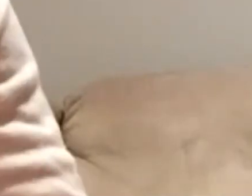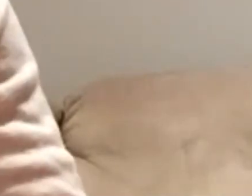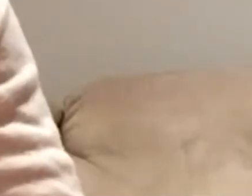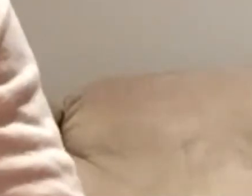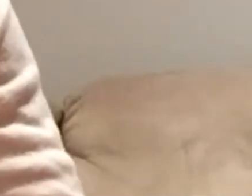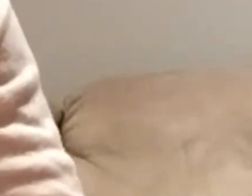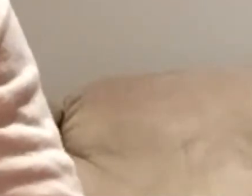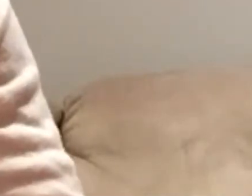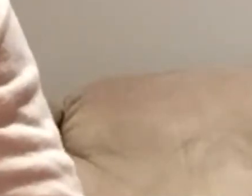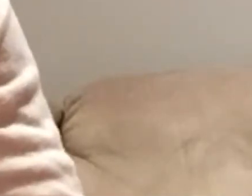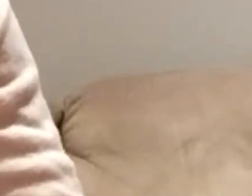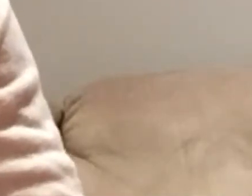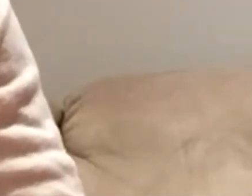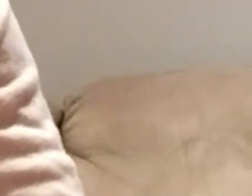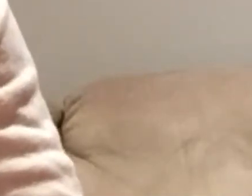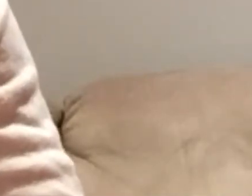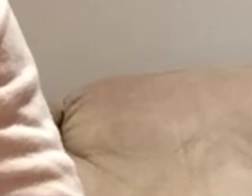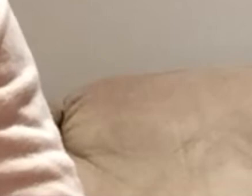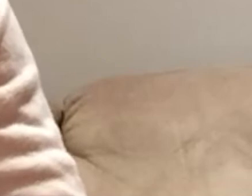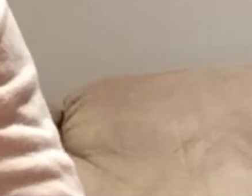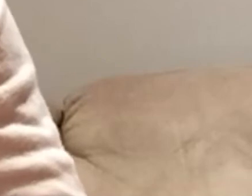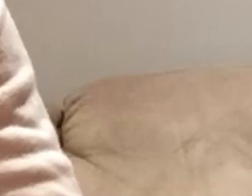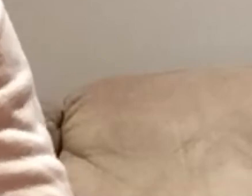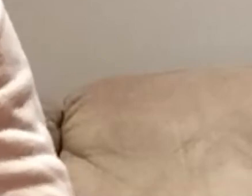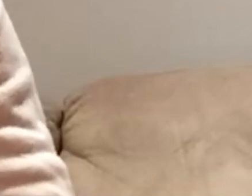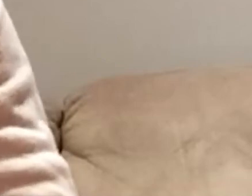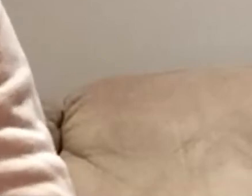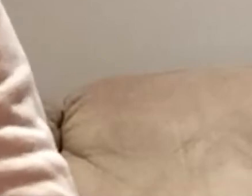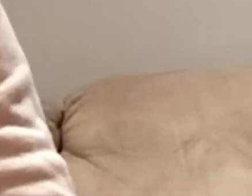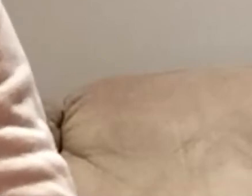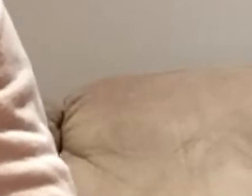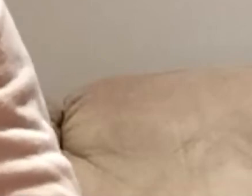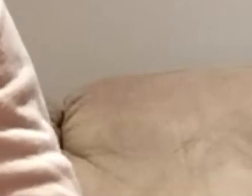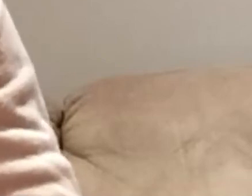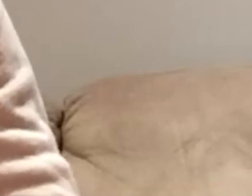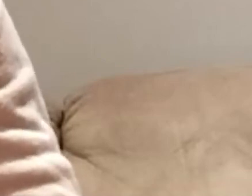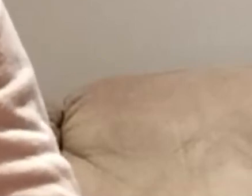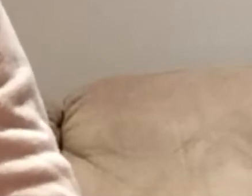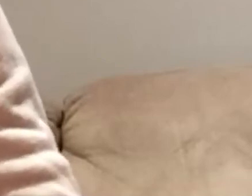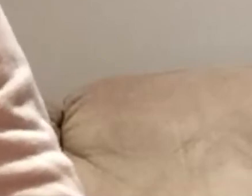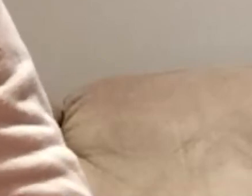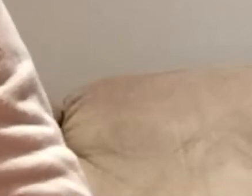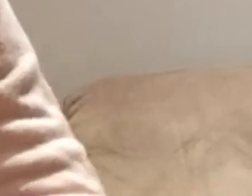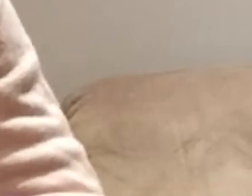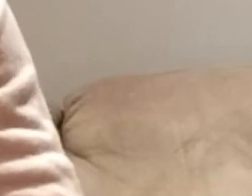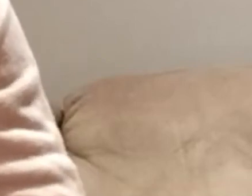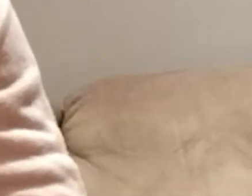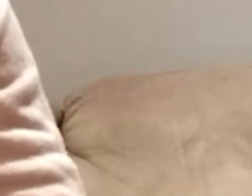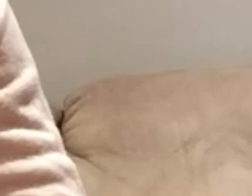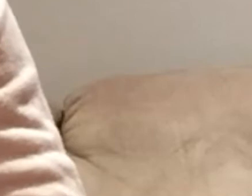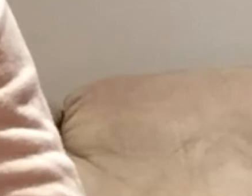ma vie de plus en plus. Puis maintenant, au sein de la compagnie, j'accompagne France à la co-direction